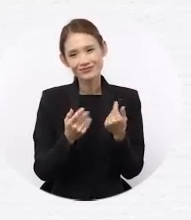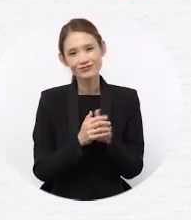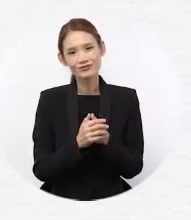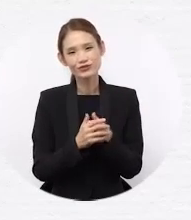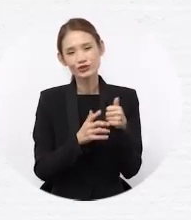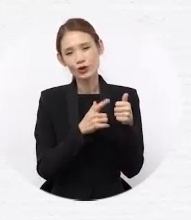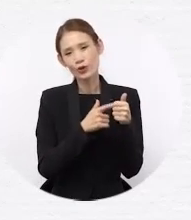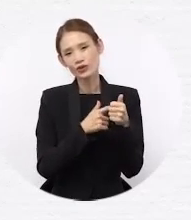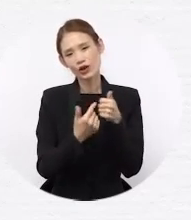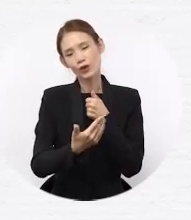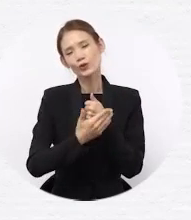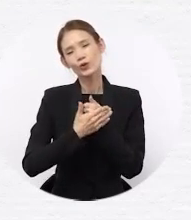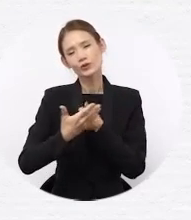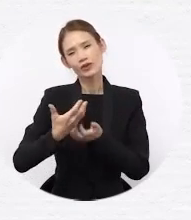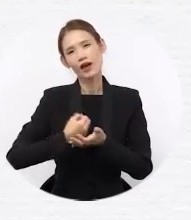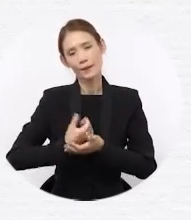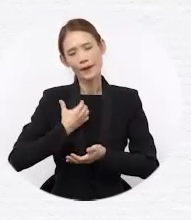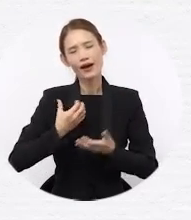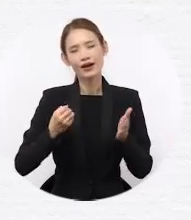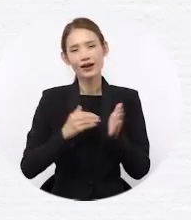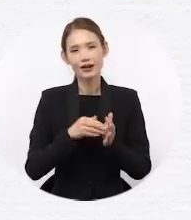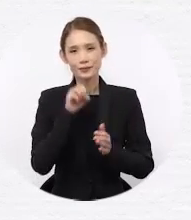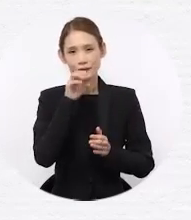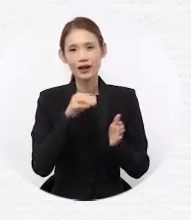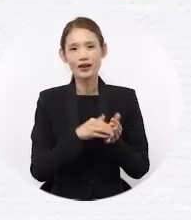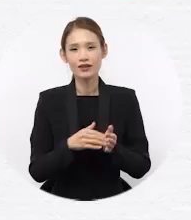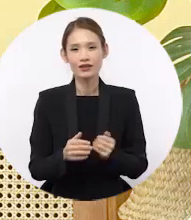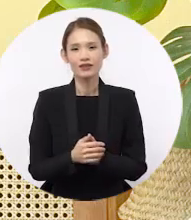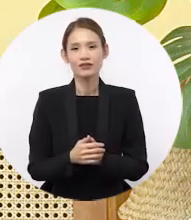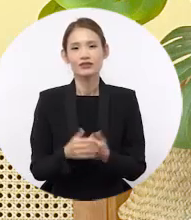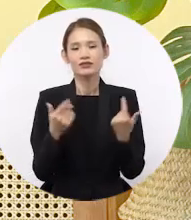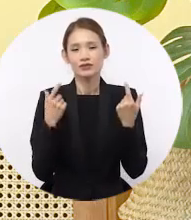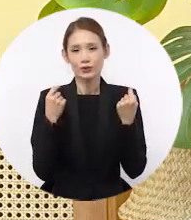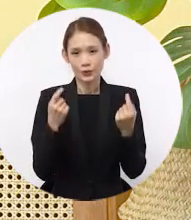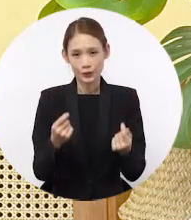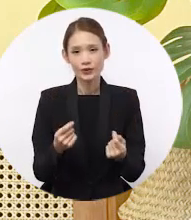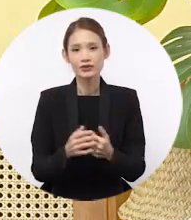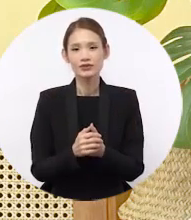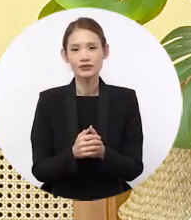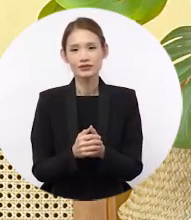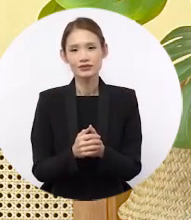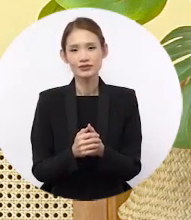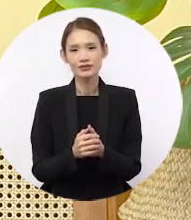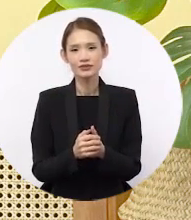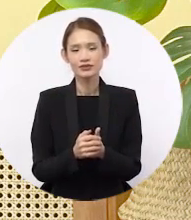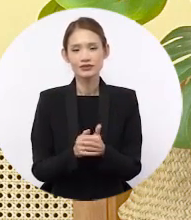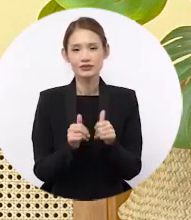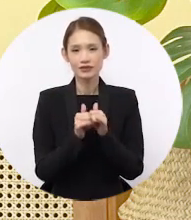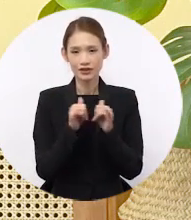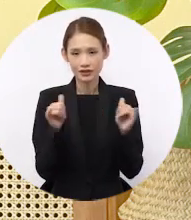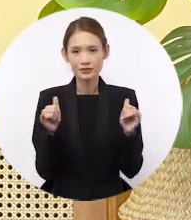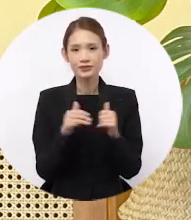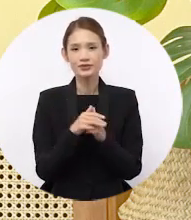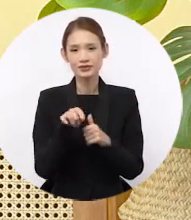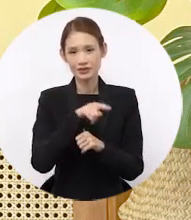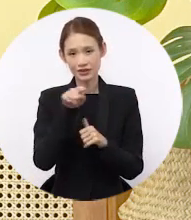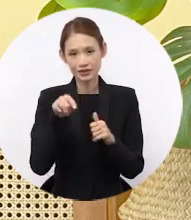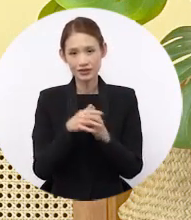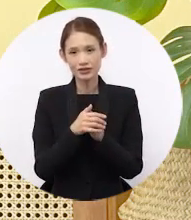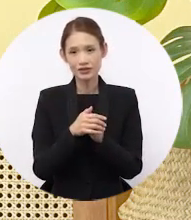그러면서 이제 너한테 좀 도움을 받은 것 같다 이런 말을 해요. 그래서 저는 이런 게